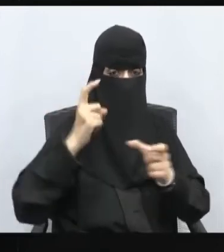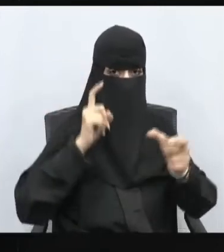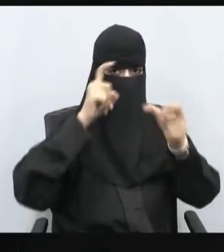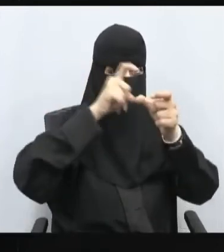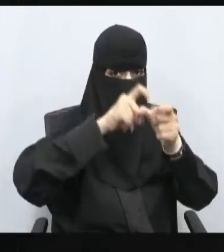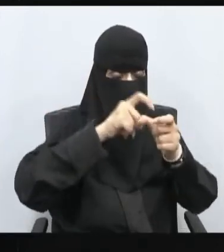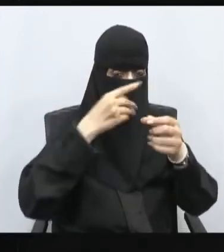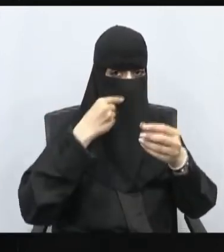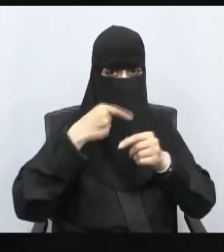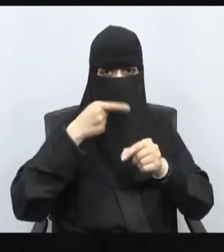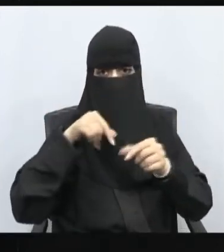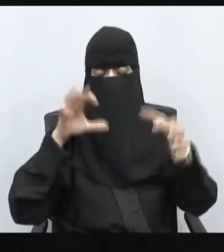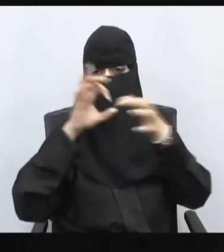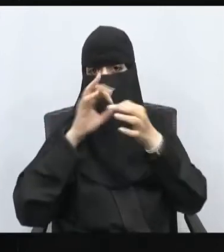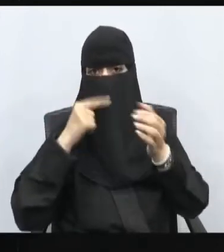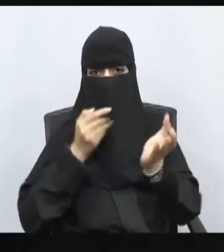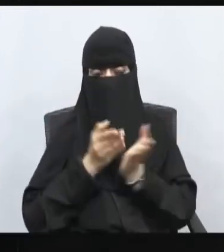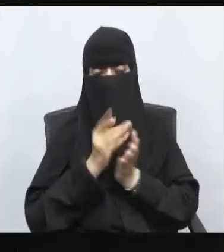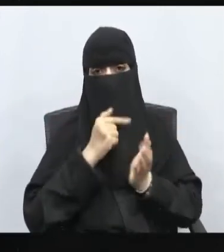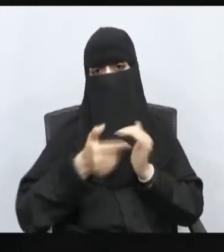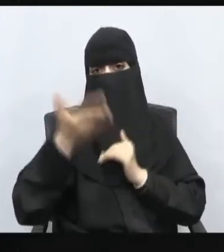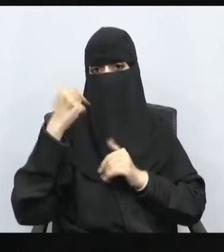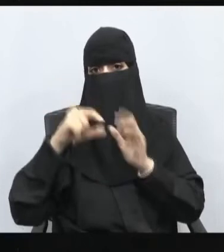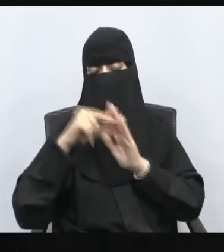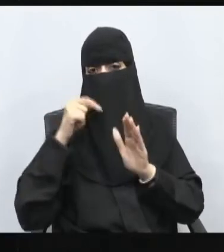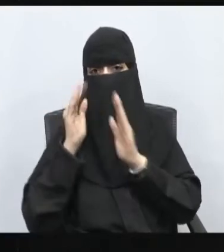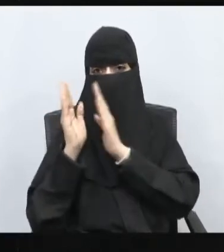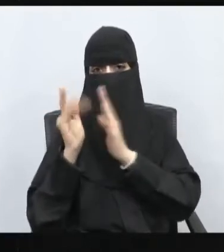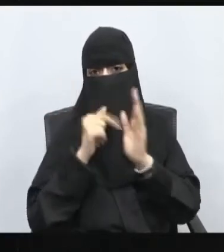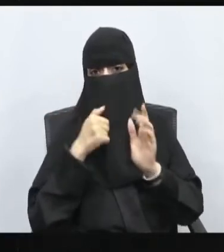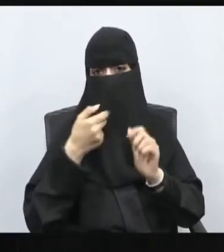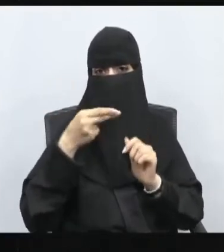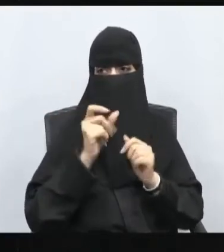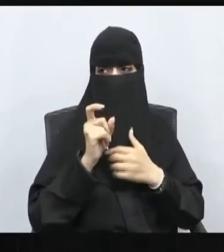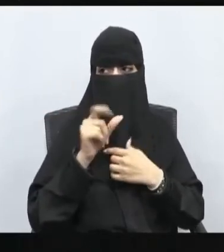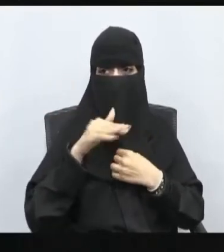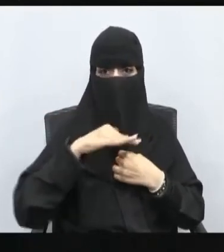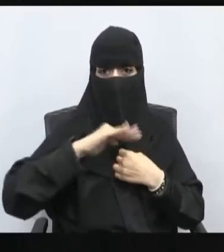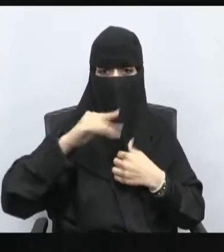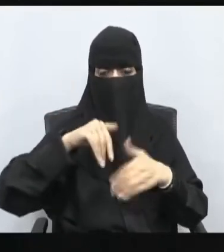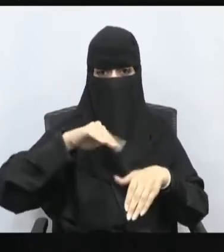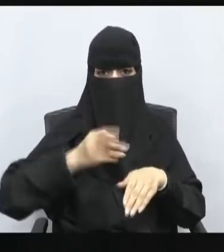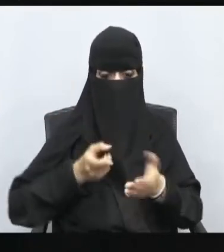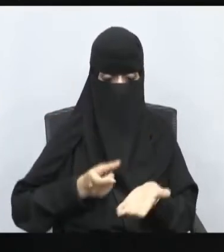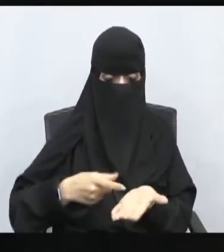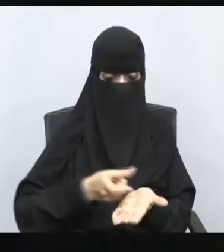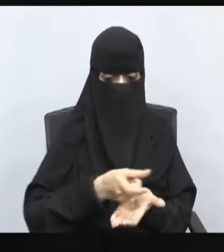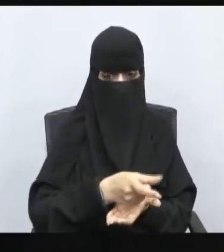ما تكلمنا عنه وتطرقنا له في بداية الفصل عن حركة الثعبان،